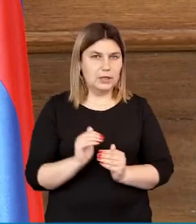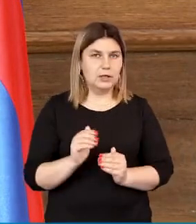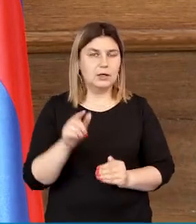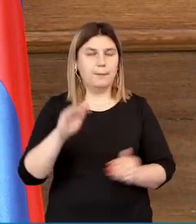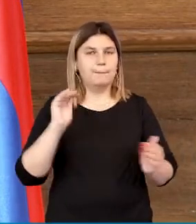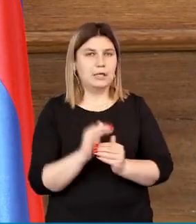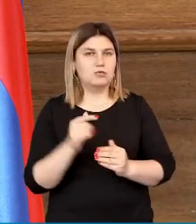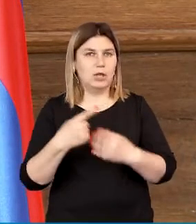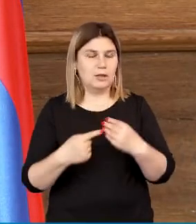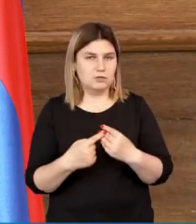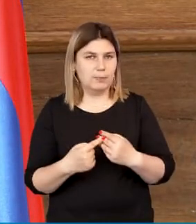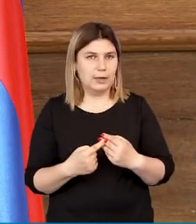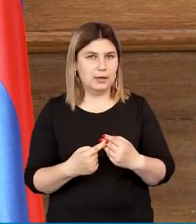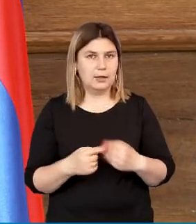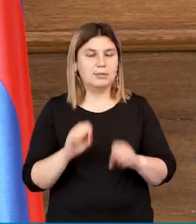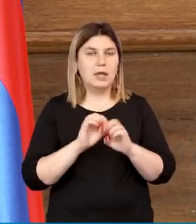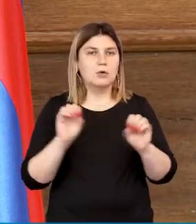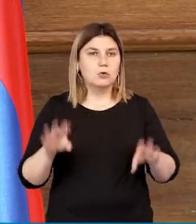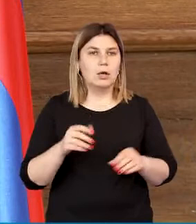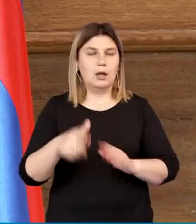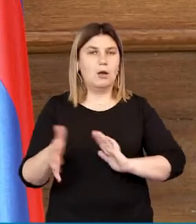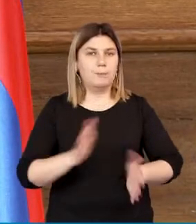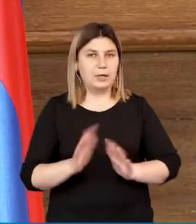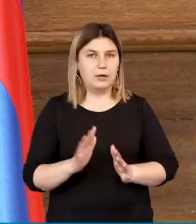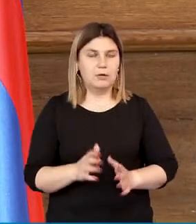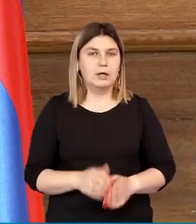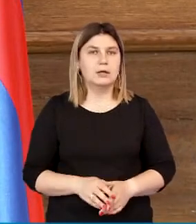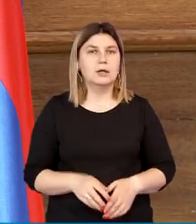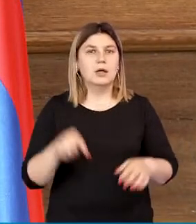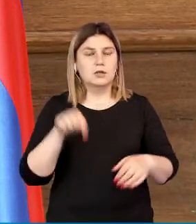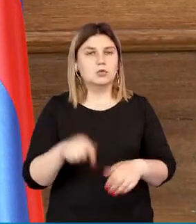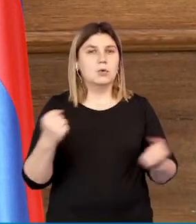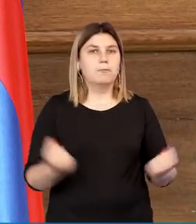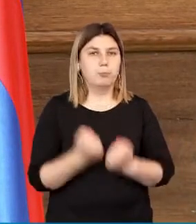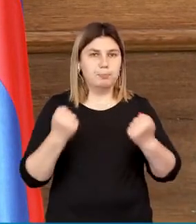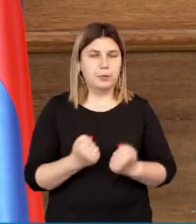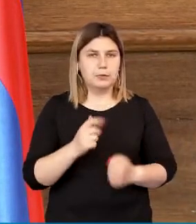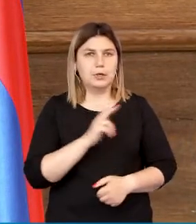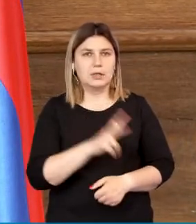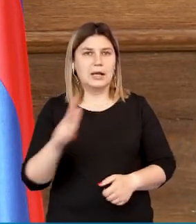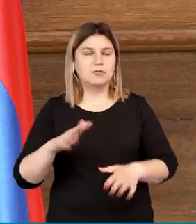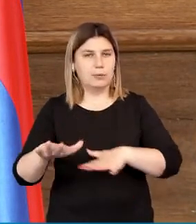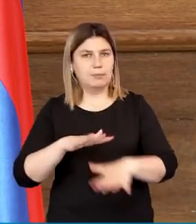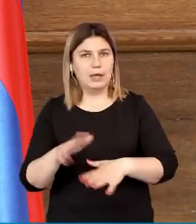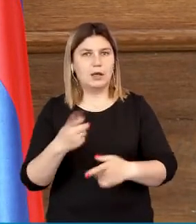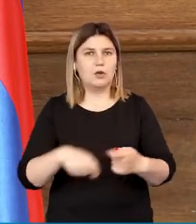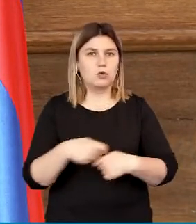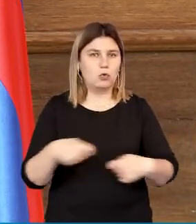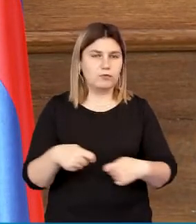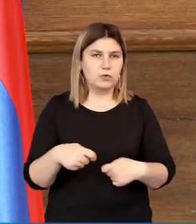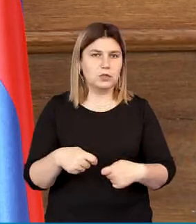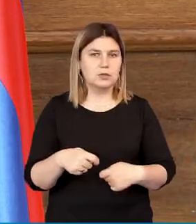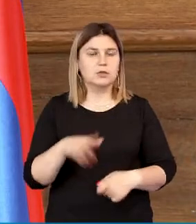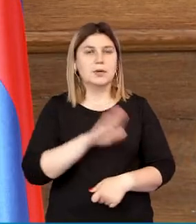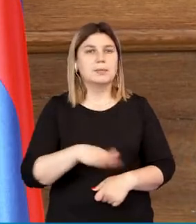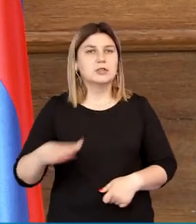liczba nauczycieli się nimi opiekowała. Natomiast tutaj postaramy się w każdej placówce tak to rozwiązać, żeby te